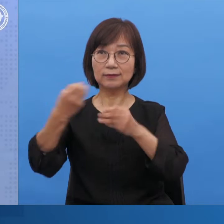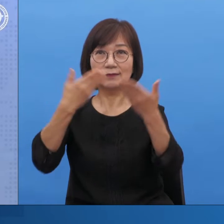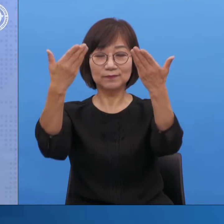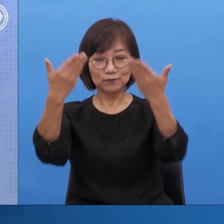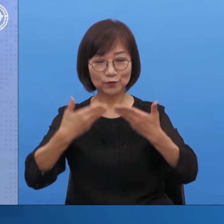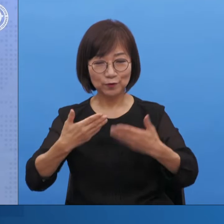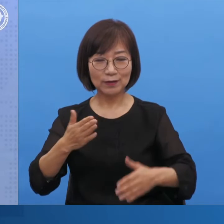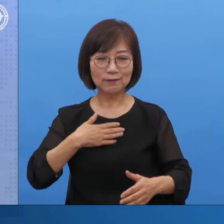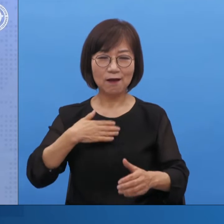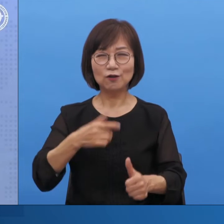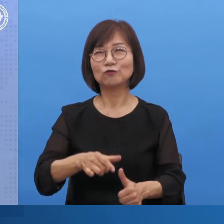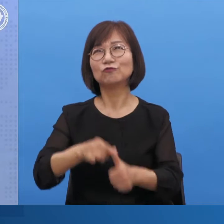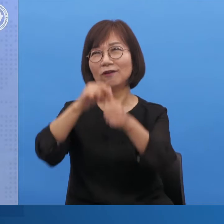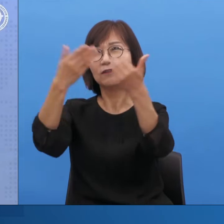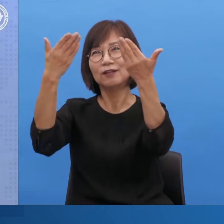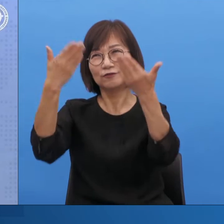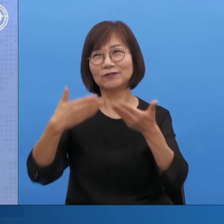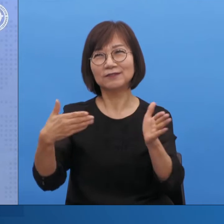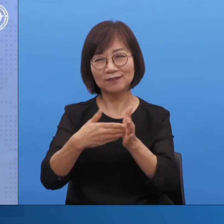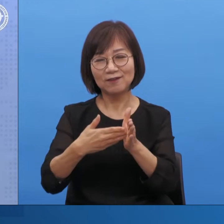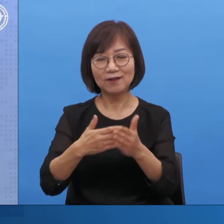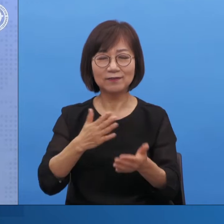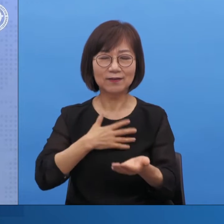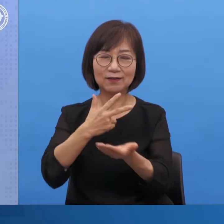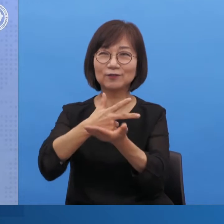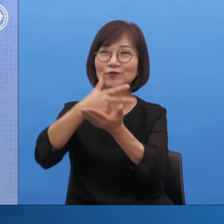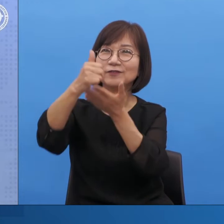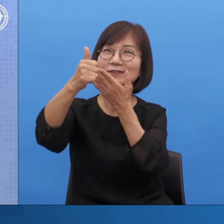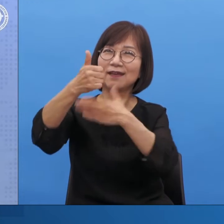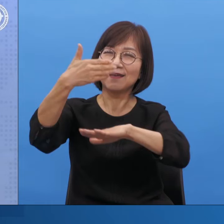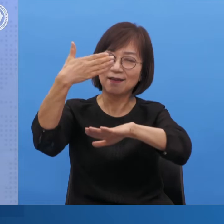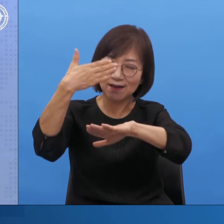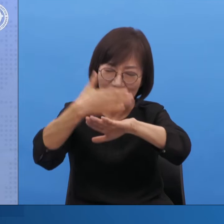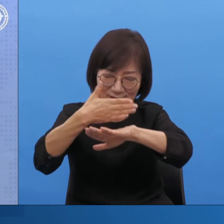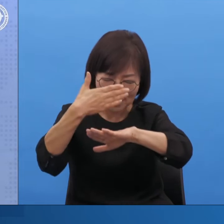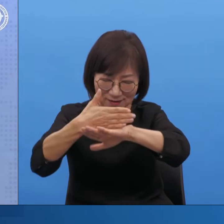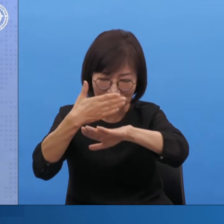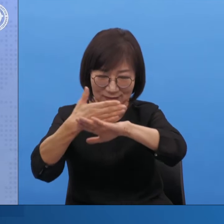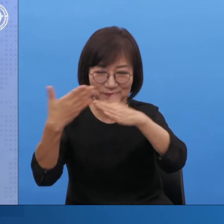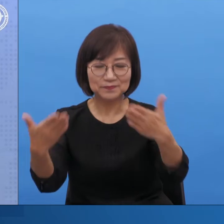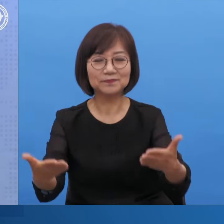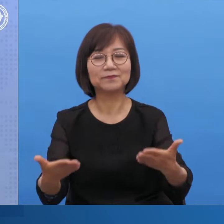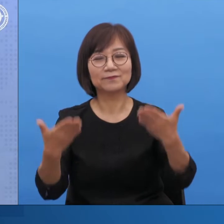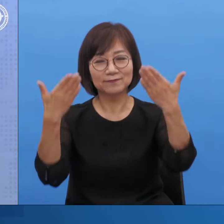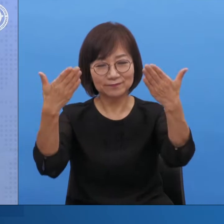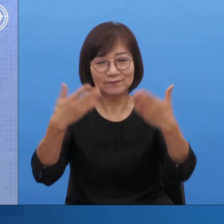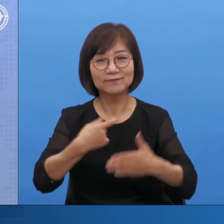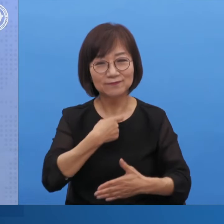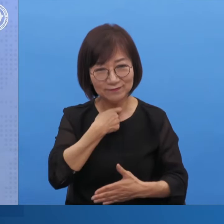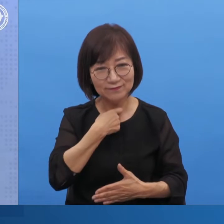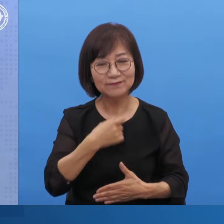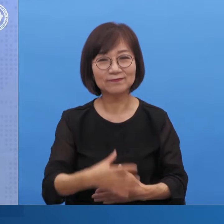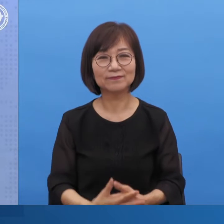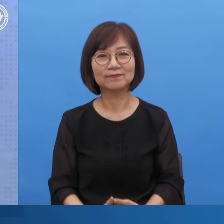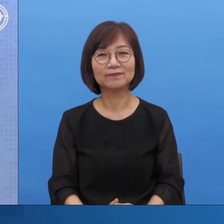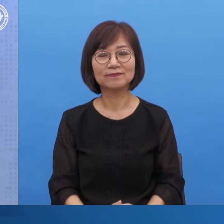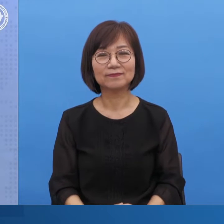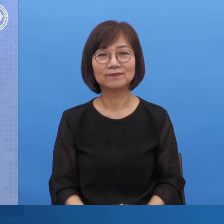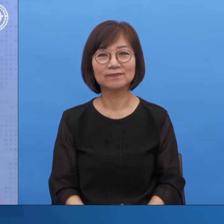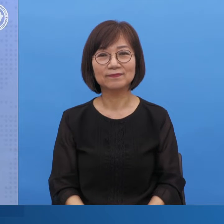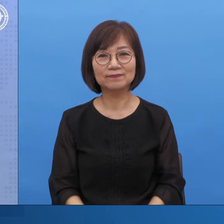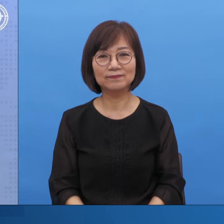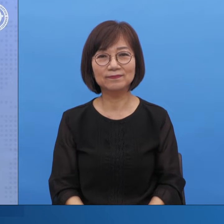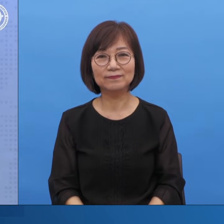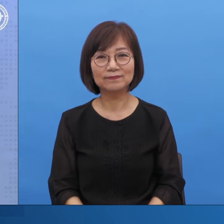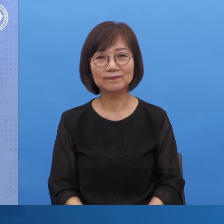되셨으니 내가 주께 감사하리로다. This is the gate of the Lord, the righteous shall enter through it. I thank you that you have answered me and have